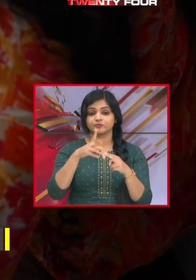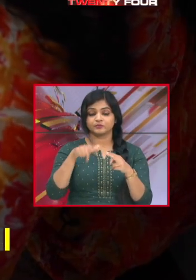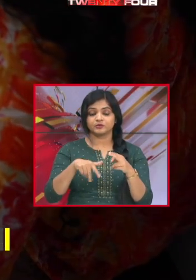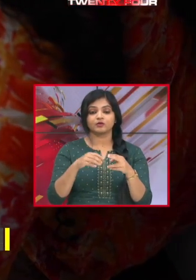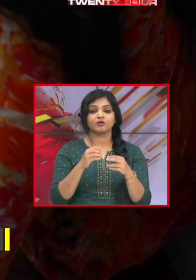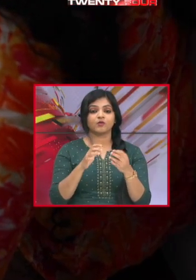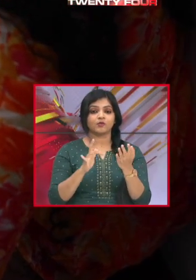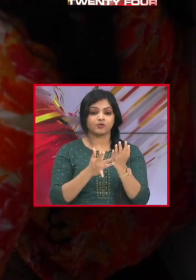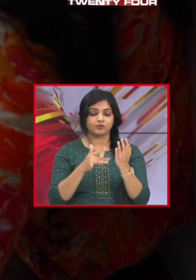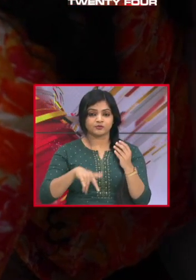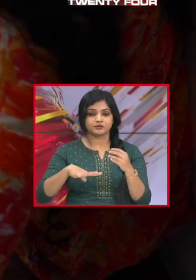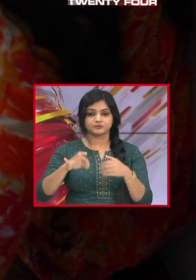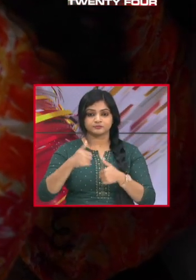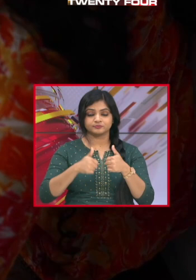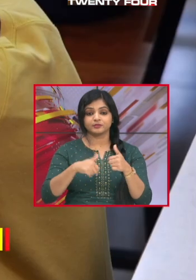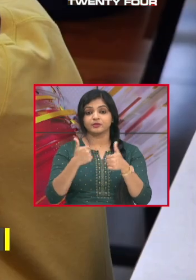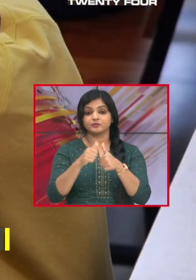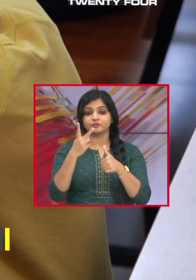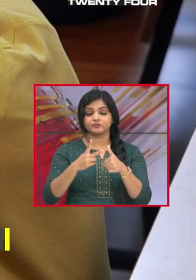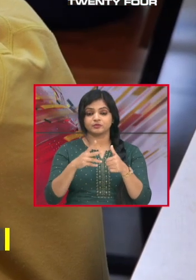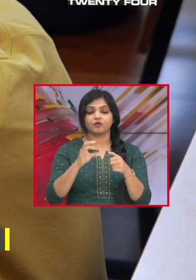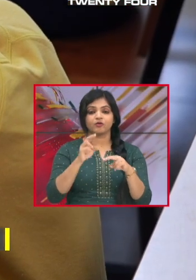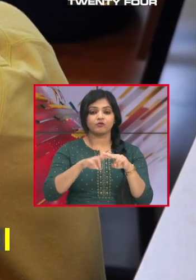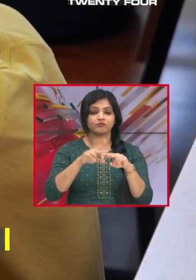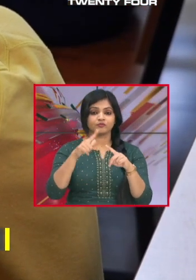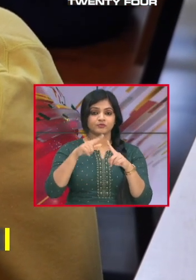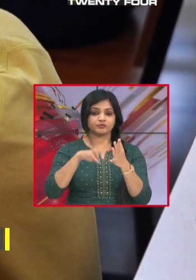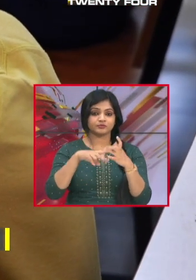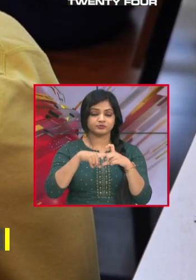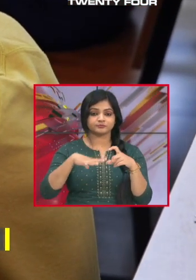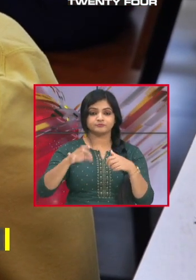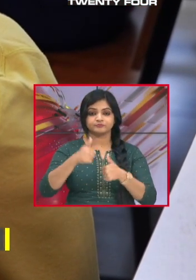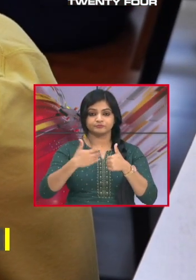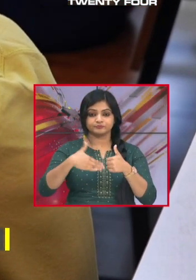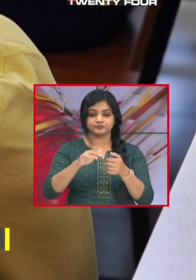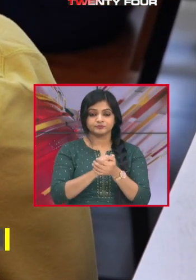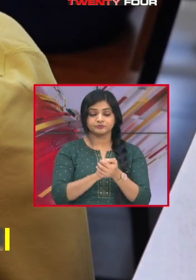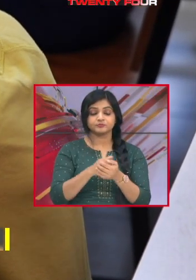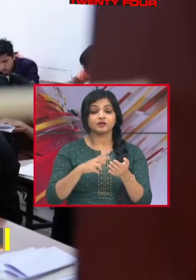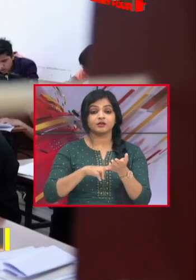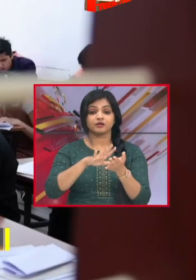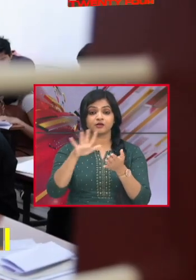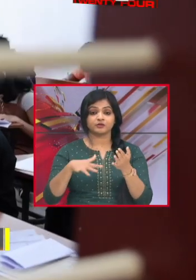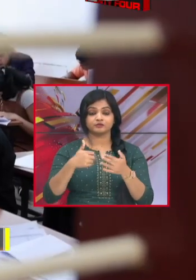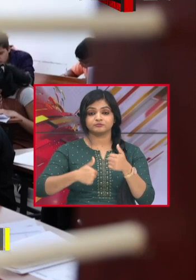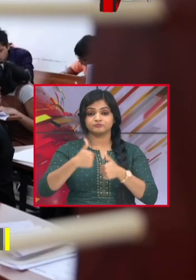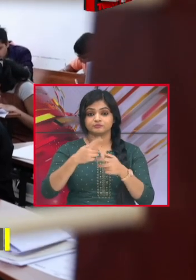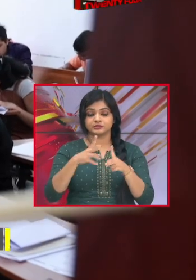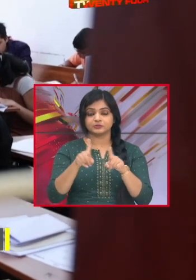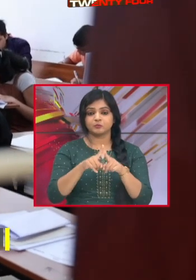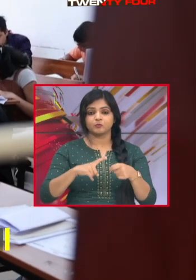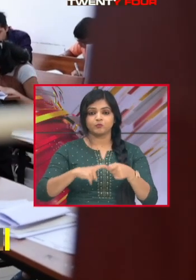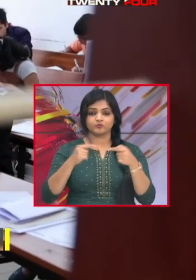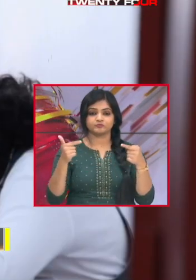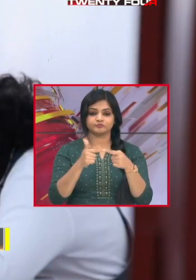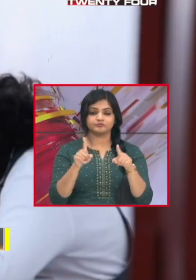നടക്കും. ശാസ്ത്രത്തിന്റെ ഉന്നത ആശയങ്ങളിലേക്ക് എത്താൻ കുട്ടികളെ സഹായിക്കുന്ന പരീക്ഷ മറ്റ് ദേശീയ ഒളിമ്പ്യാഡുകളോട് കിടപിടിക്കുന്ന തരത്തിലാണ്